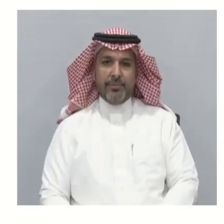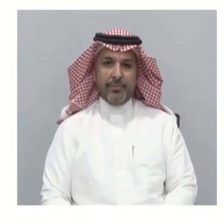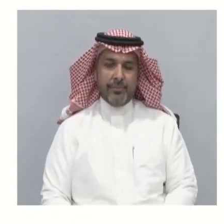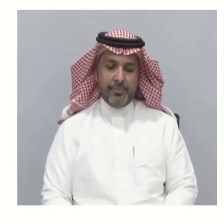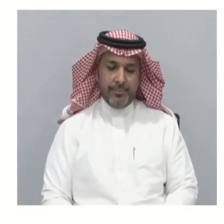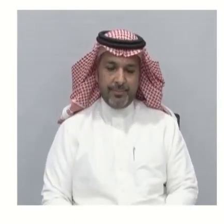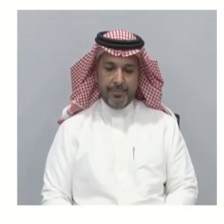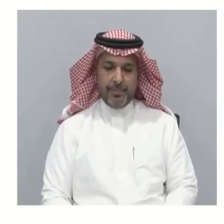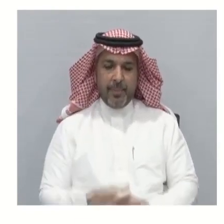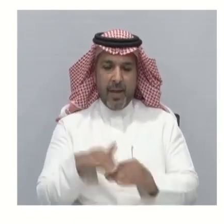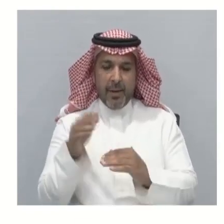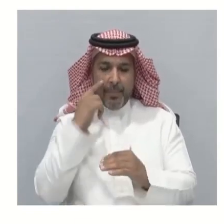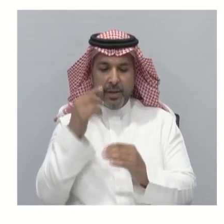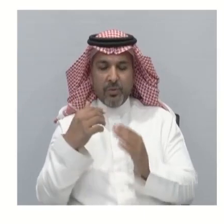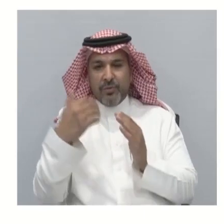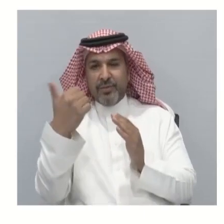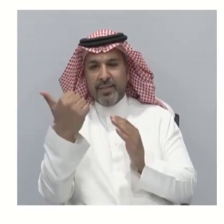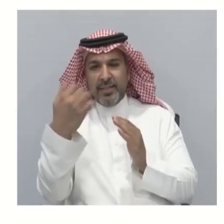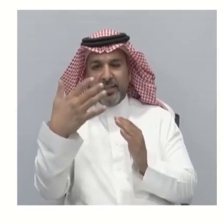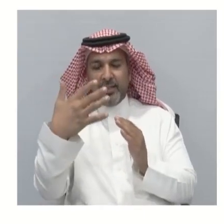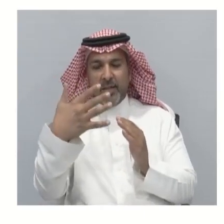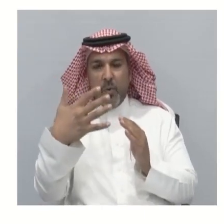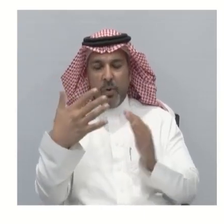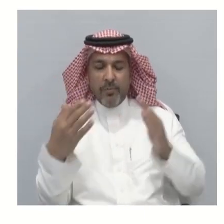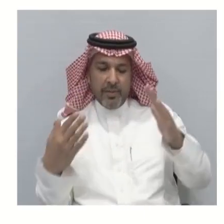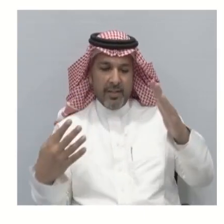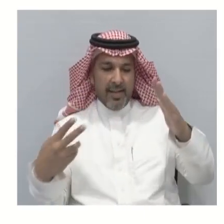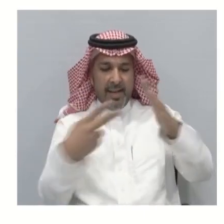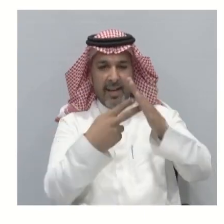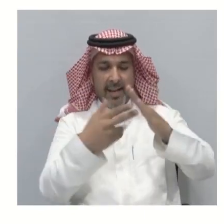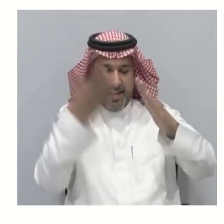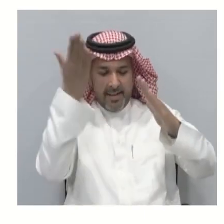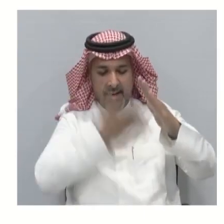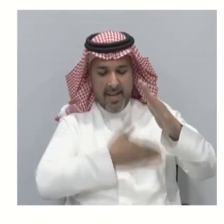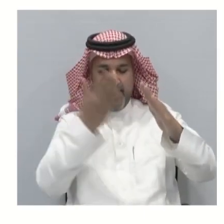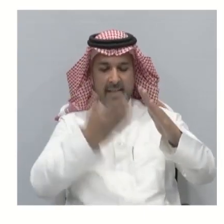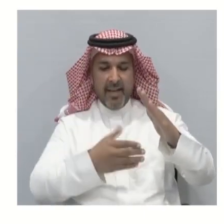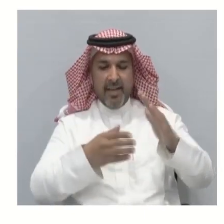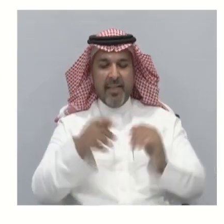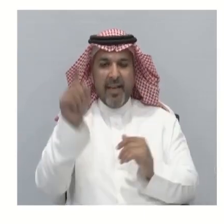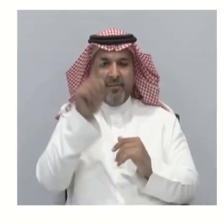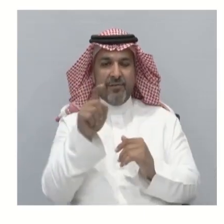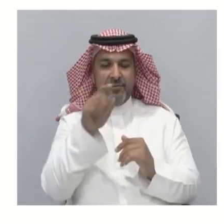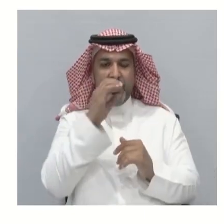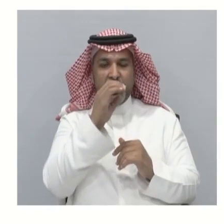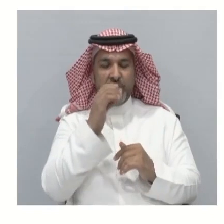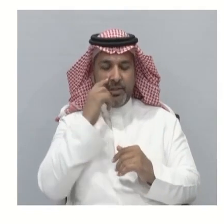ايش اللي بعده الزاويه 56 ويقابلها الضلع جي اف او اف